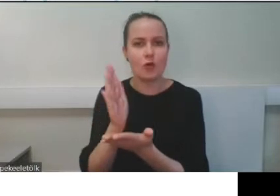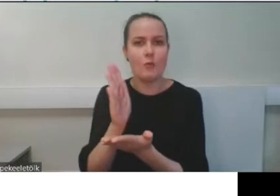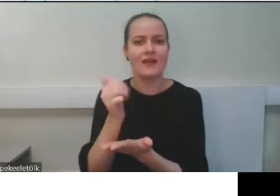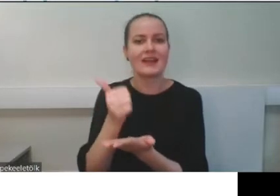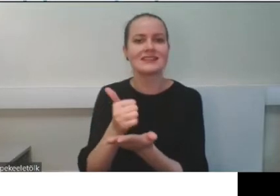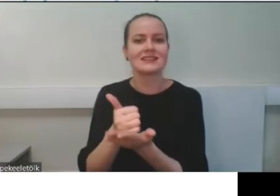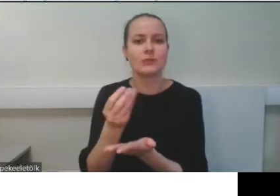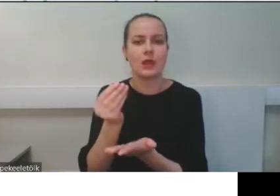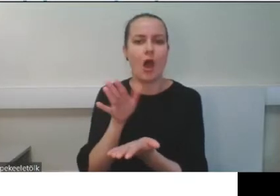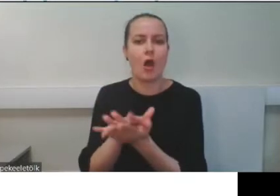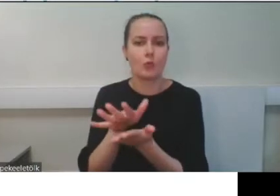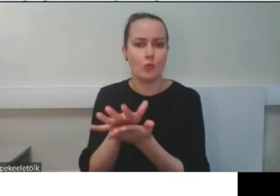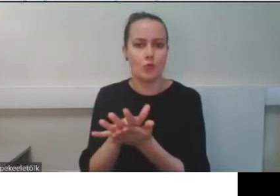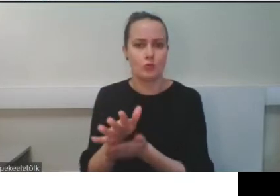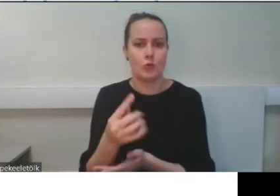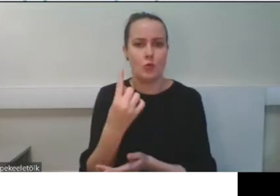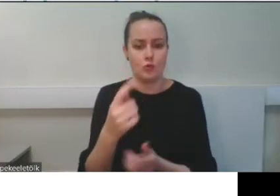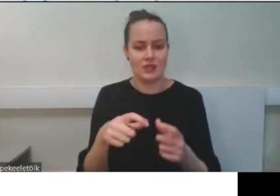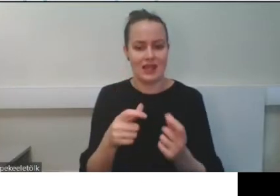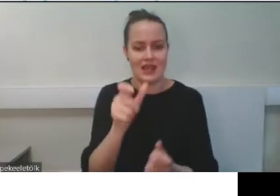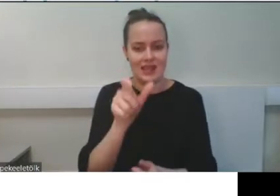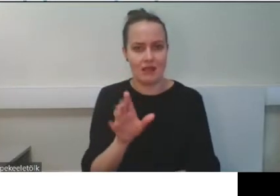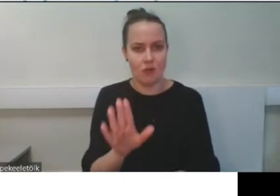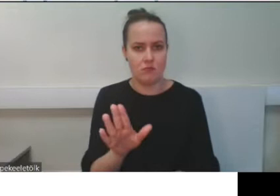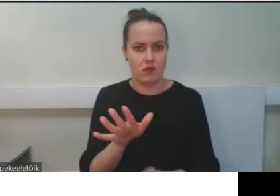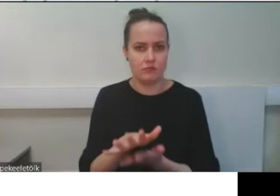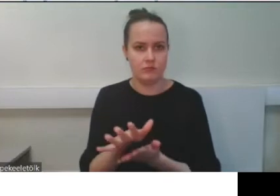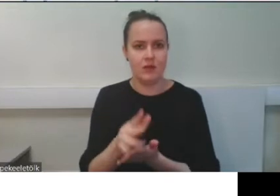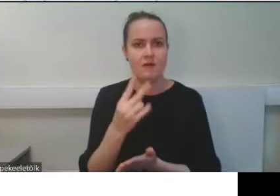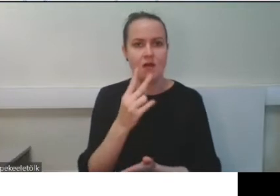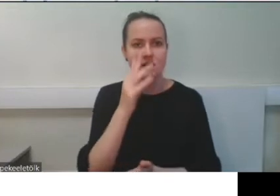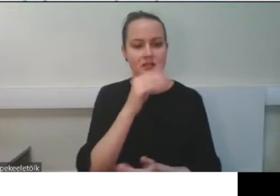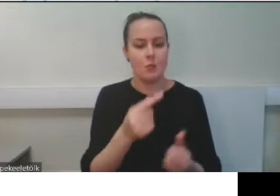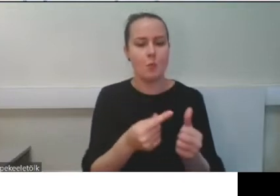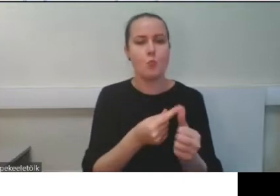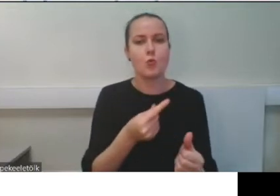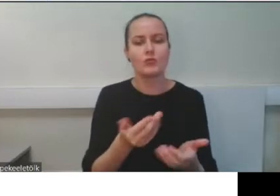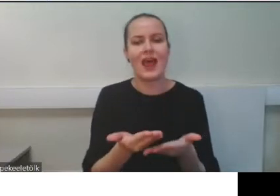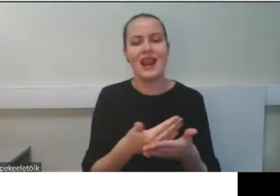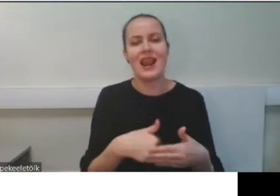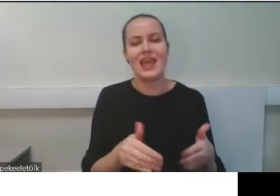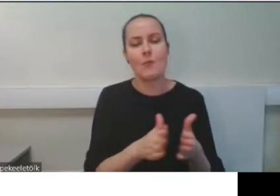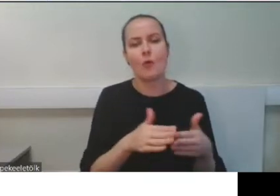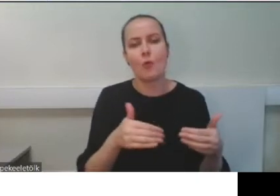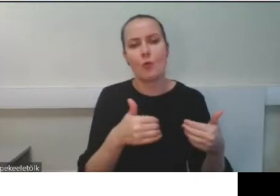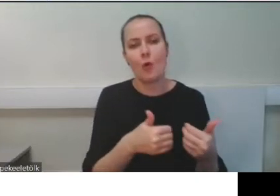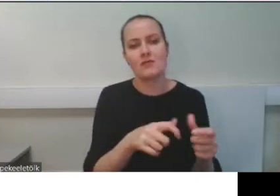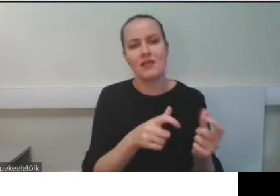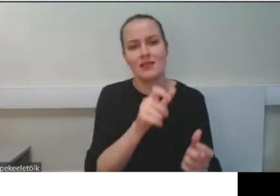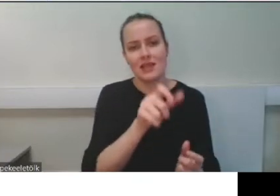et selleks ongi vaja selliseid eraldi uuringuid, mis vaatavad täpsemalt puuetega inimeste olukorda